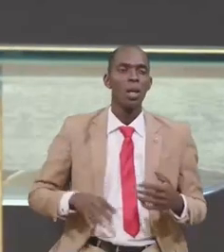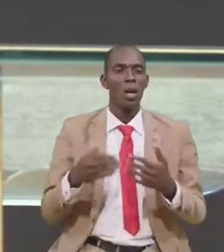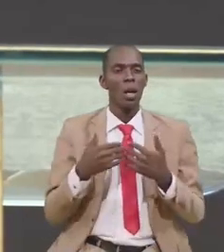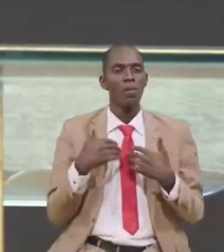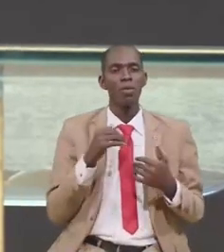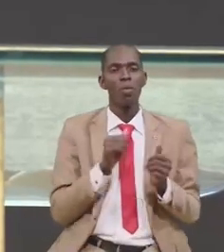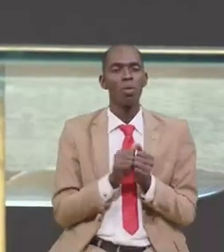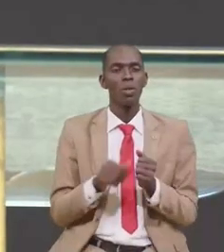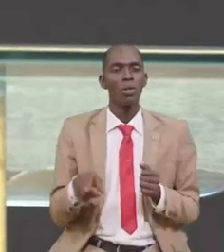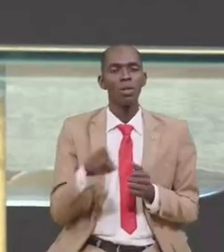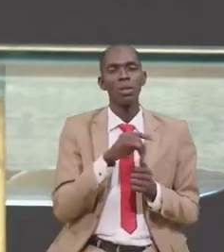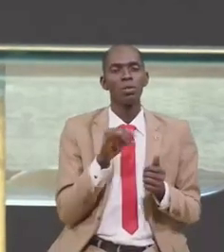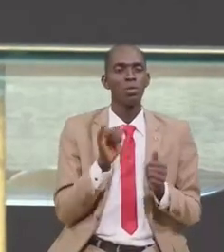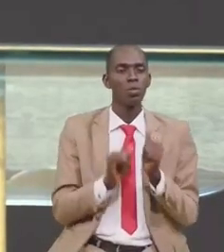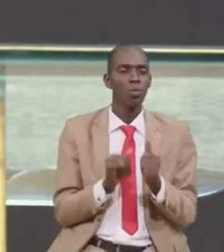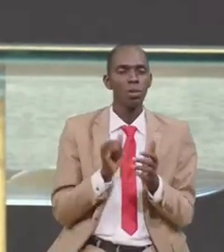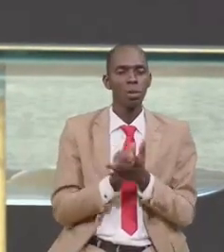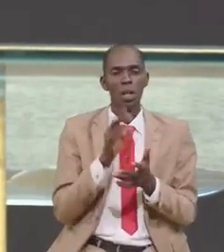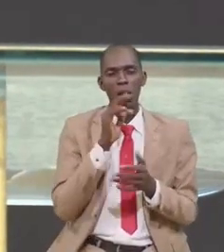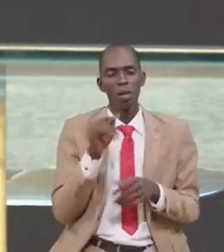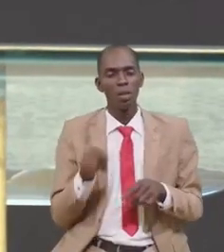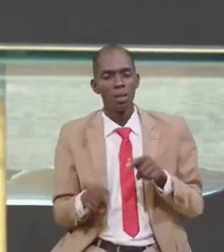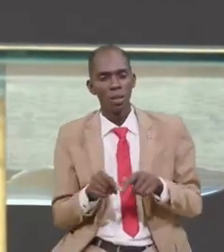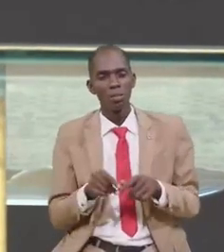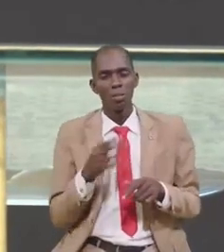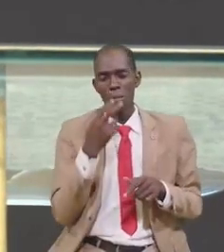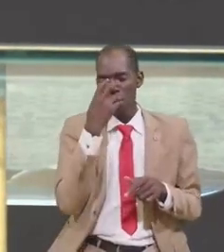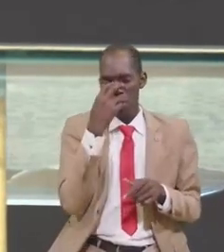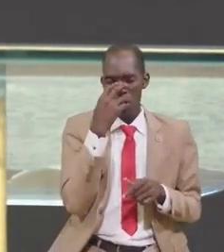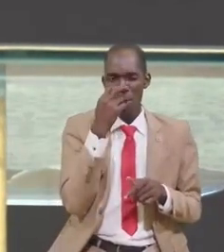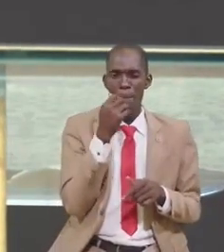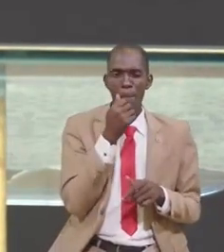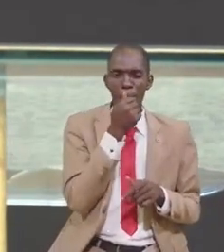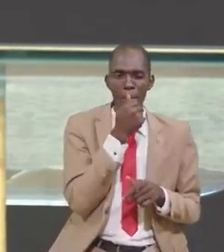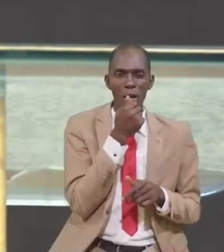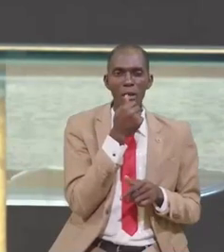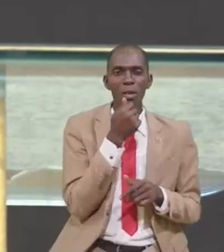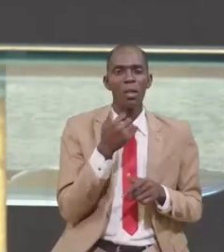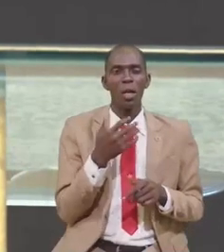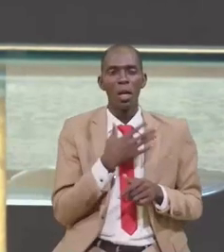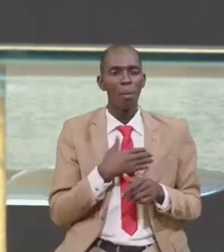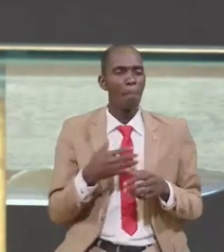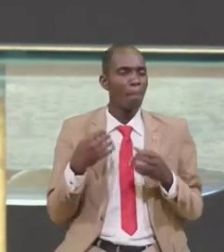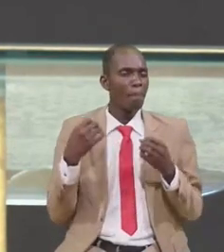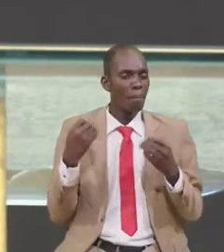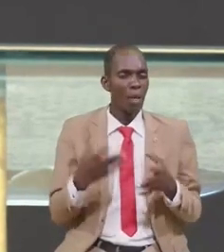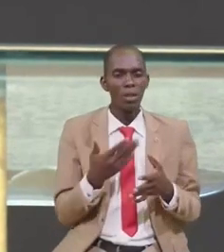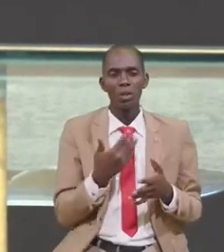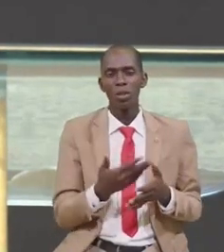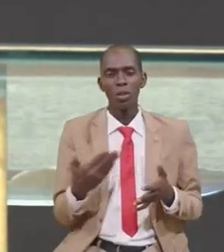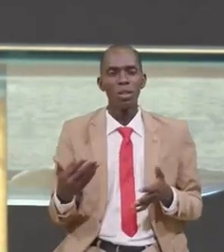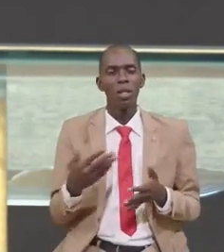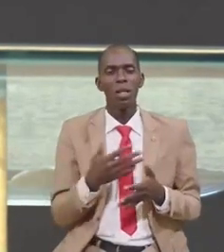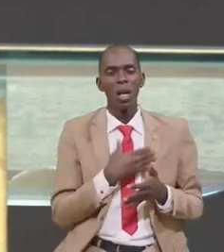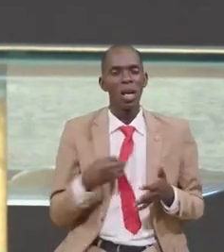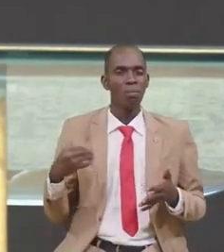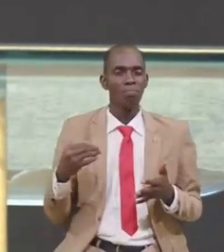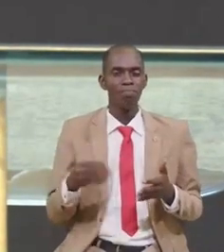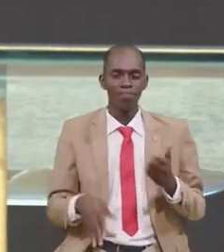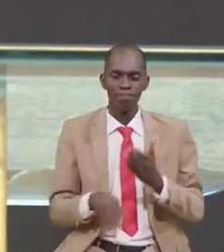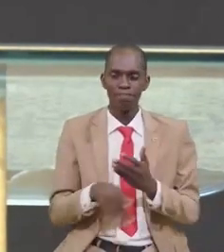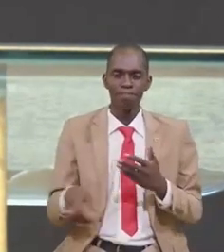boiteux, des aveugles, des muets, des estropiés et beaucoup d'autres malades. On les